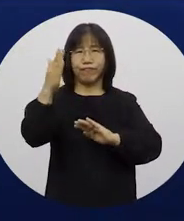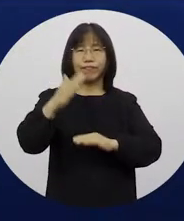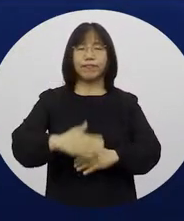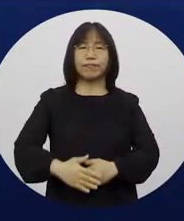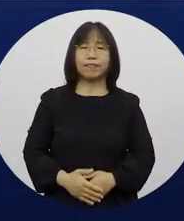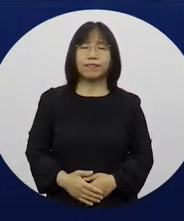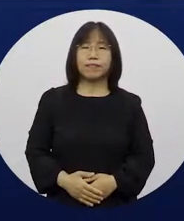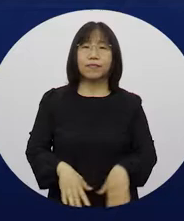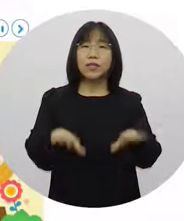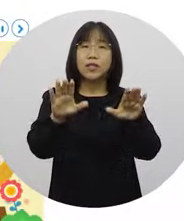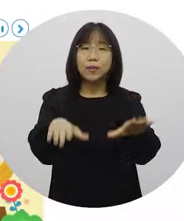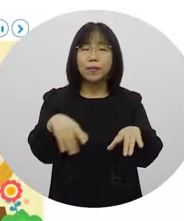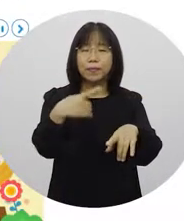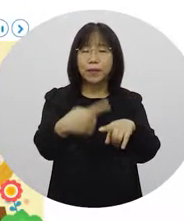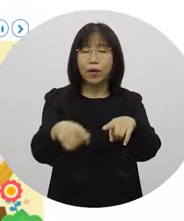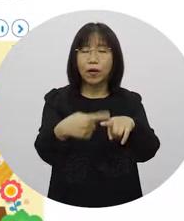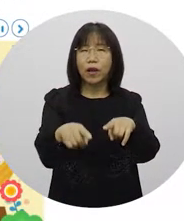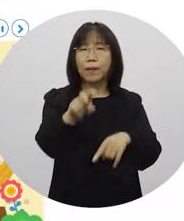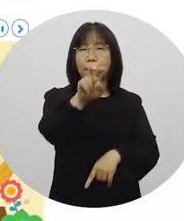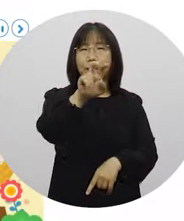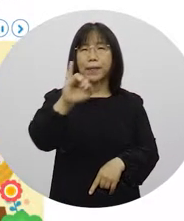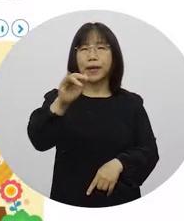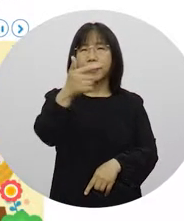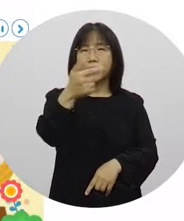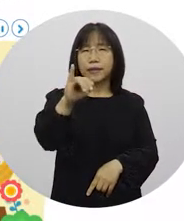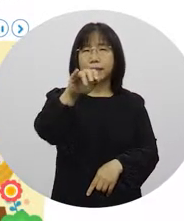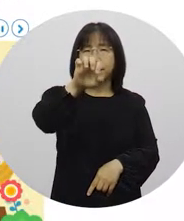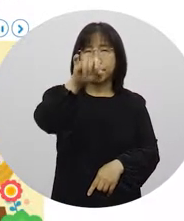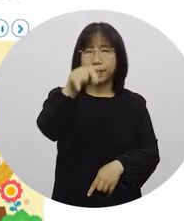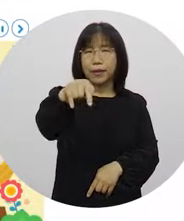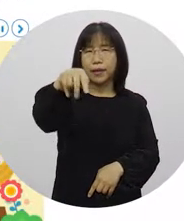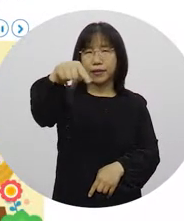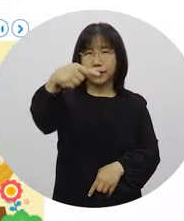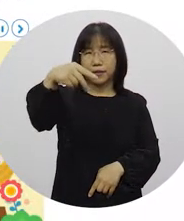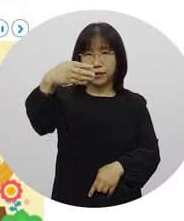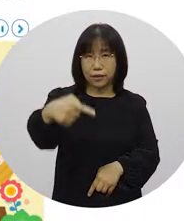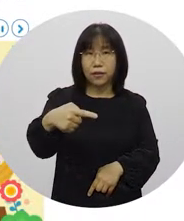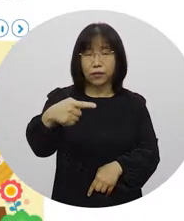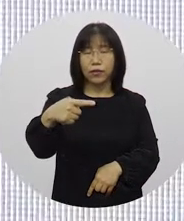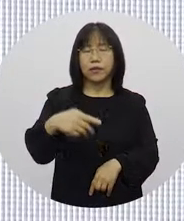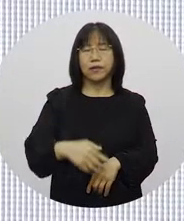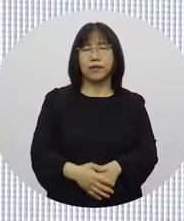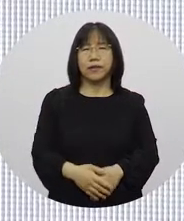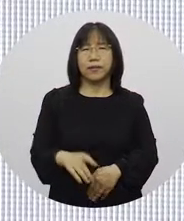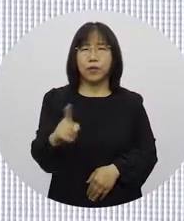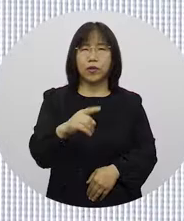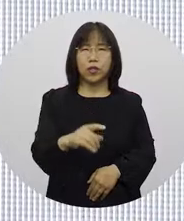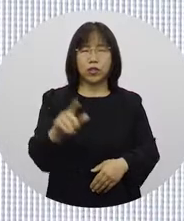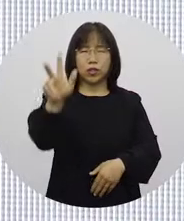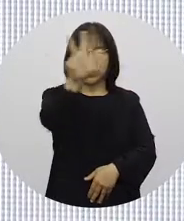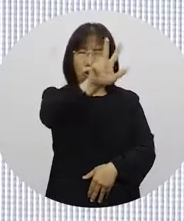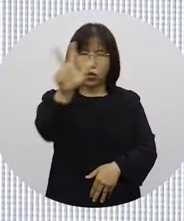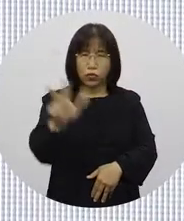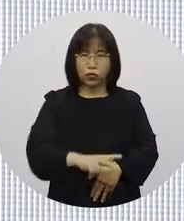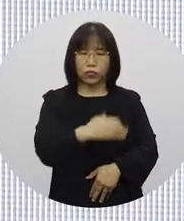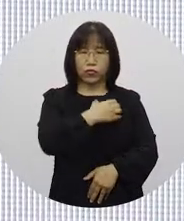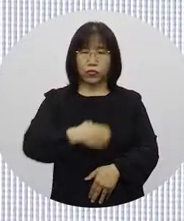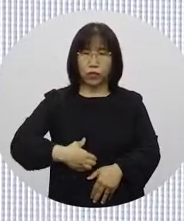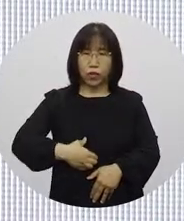됐습니다 이번 평가는 매니페스토 평가단이 전국 지자체 홈페이지에 개시된